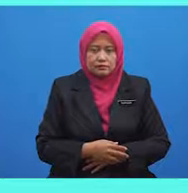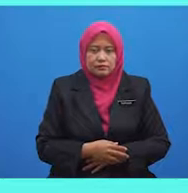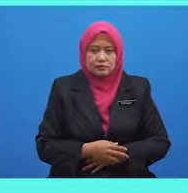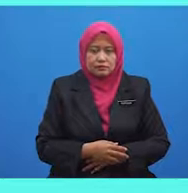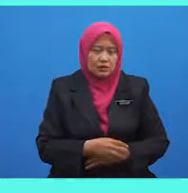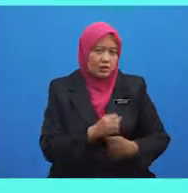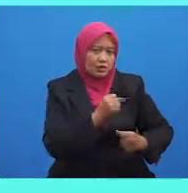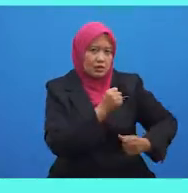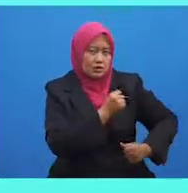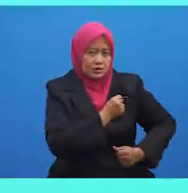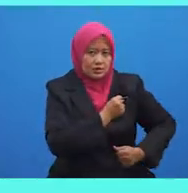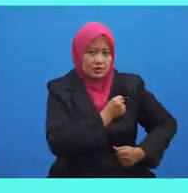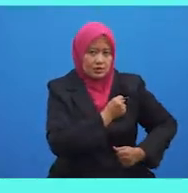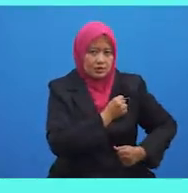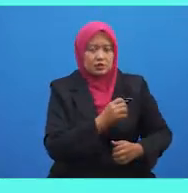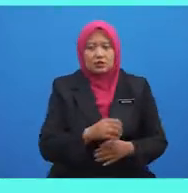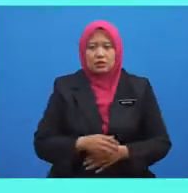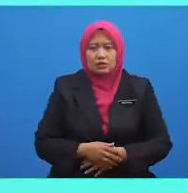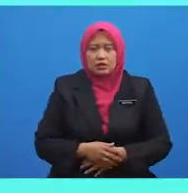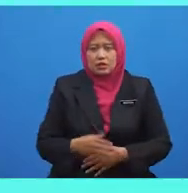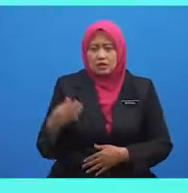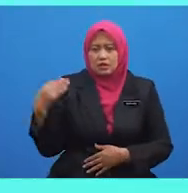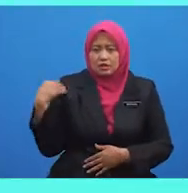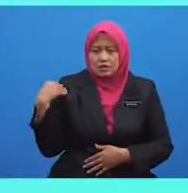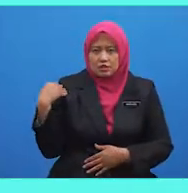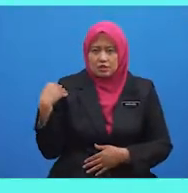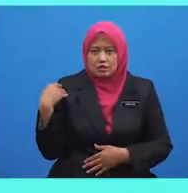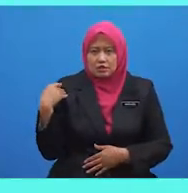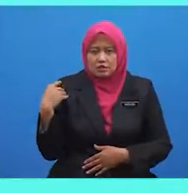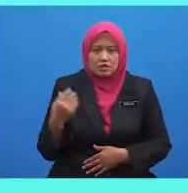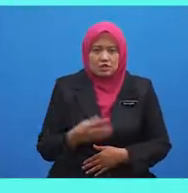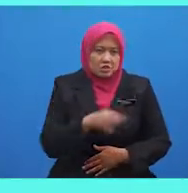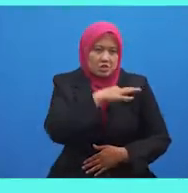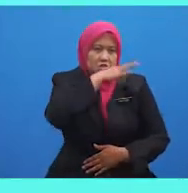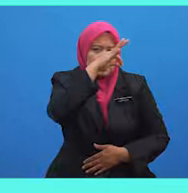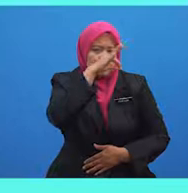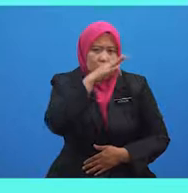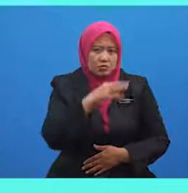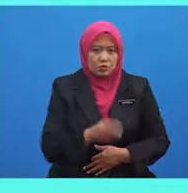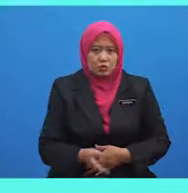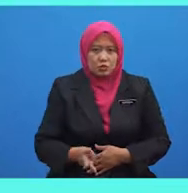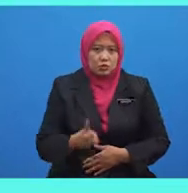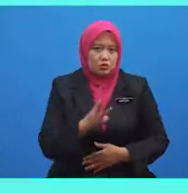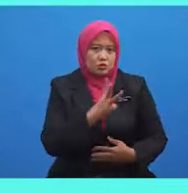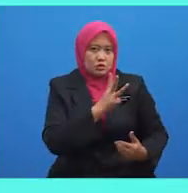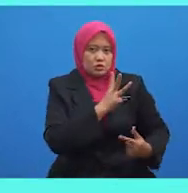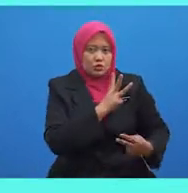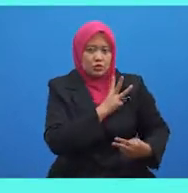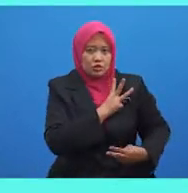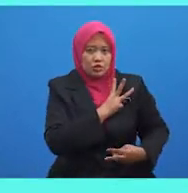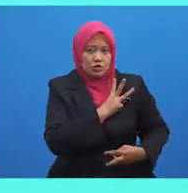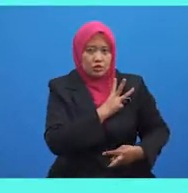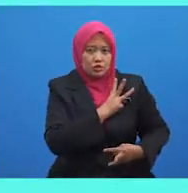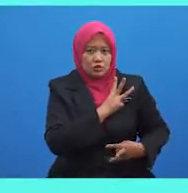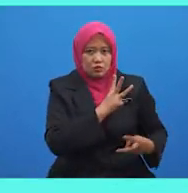juga digambarkan mempunyai semangat keperwiraan yang tinggi. Untuk pengetahuan murid-murid, askar Melaka